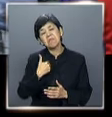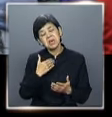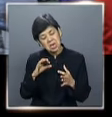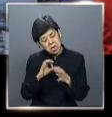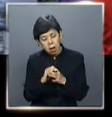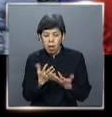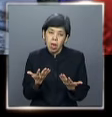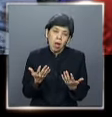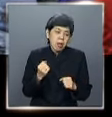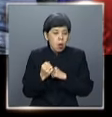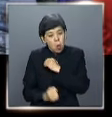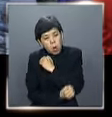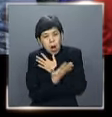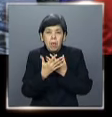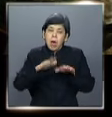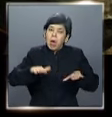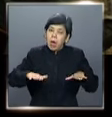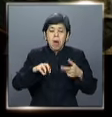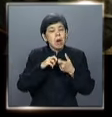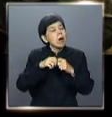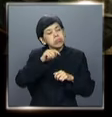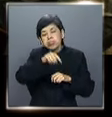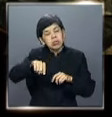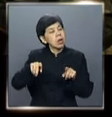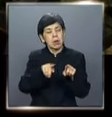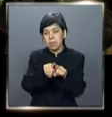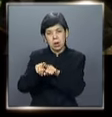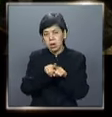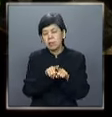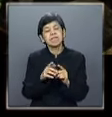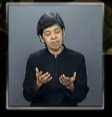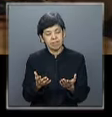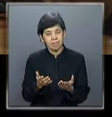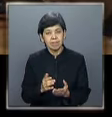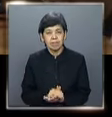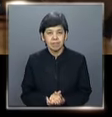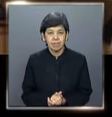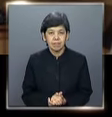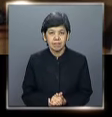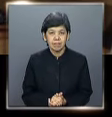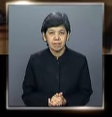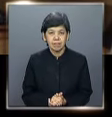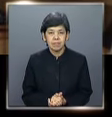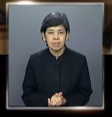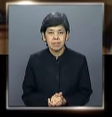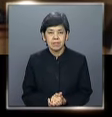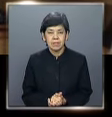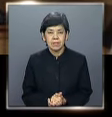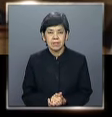เร่ร่อนอะไรเงี้ยค่ะเหมือนคนทั่วไปเหมือนกันทุกคนมีโอกาสเสียงเท่ากันนะคะ